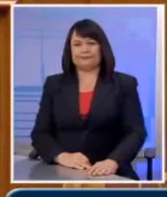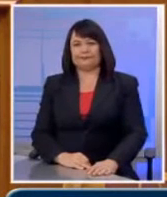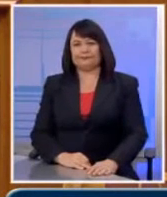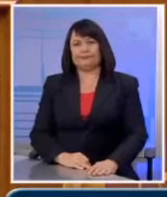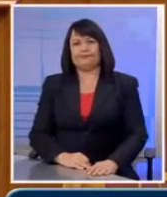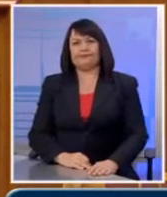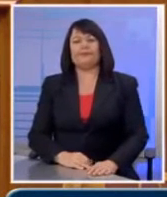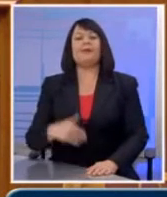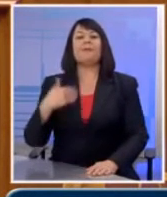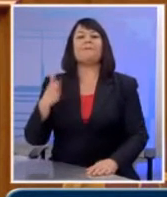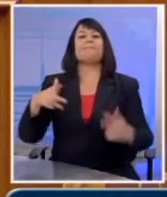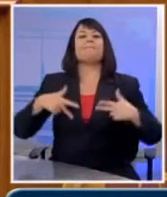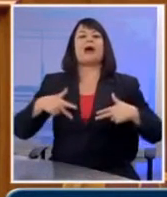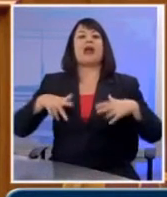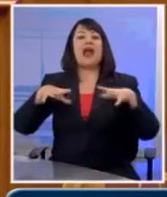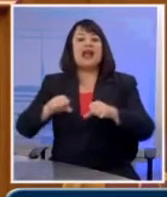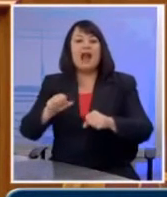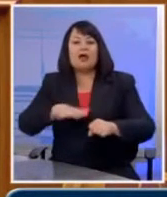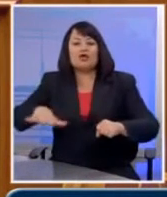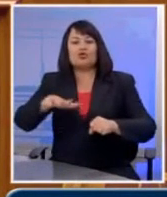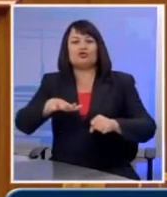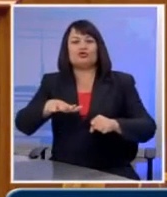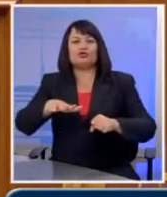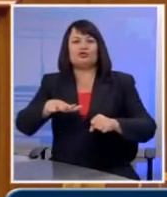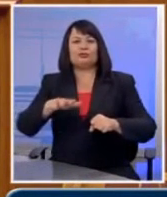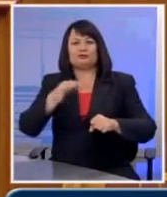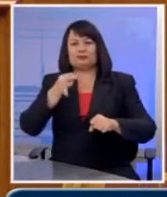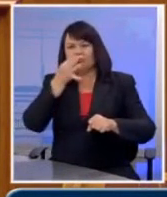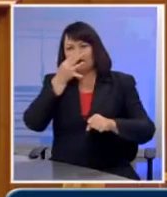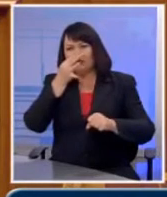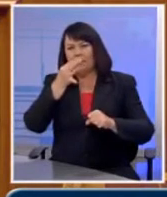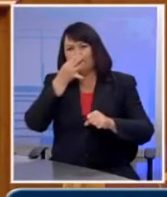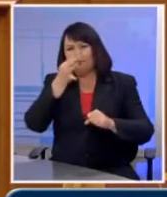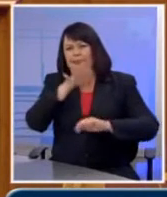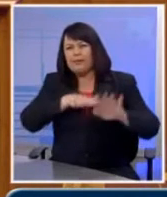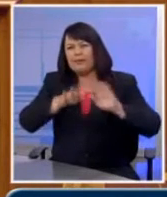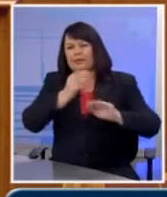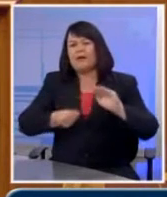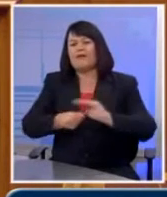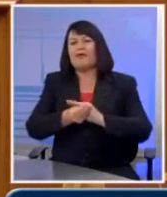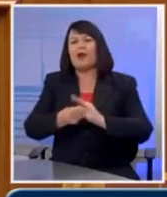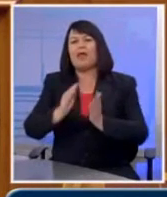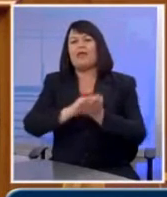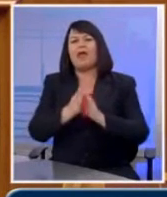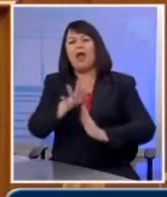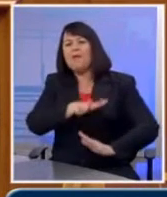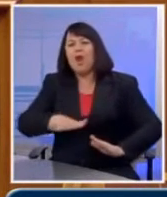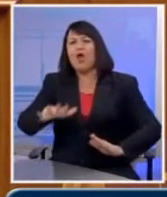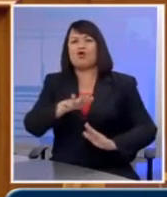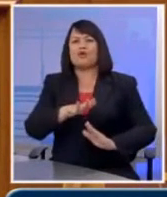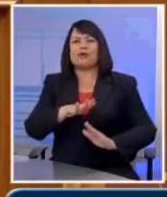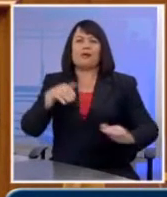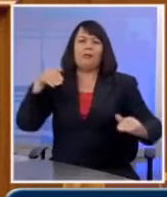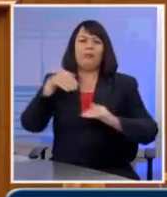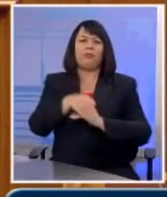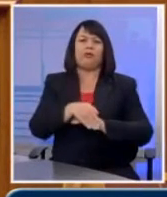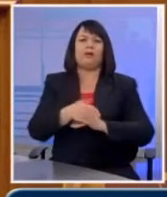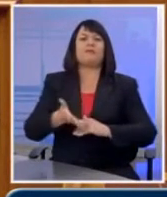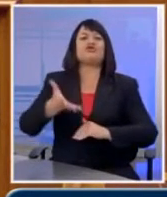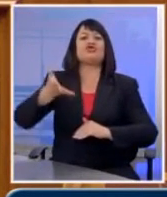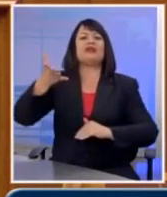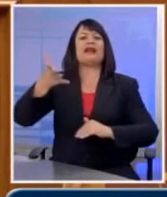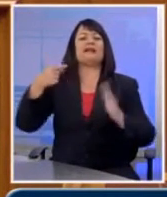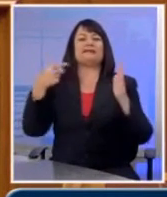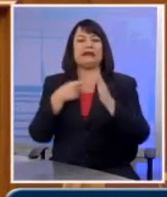Το παρακράτος της διαφθοράς και της διαπλοκής δεν έριξε την κυβέρνηση του Κωνσταντίνου Μητσοτάκη